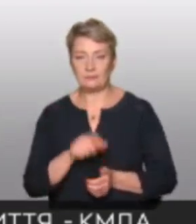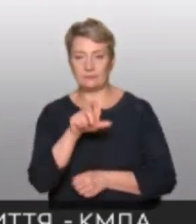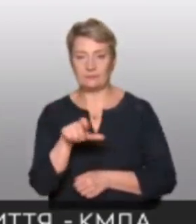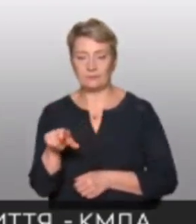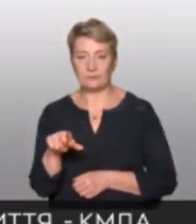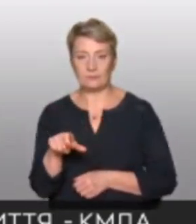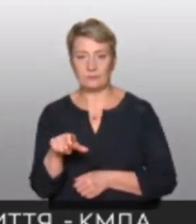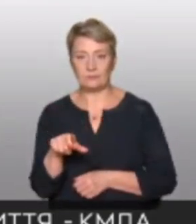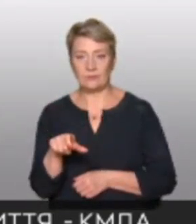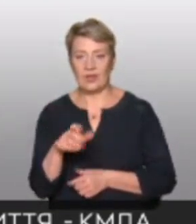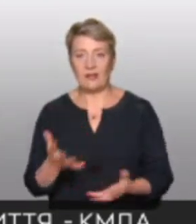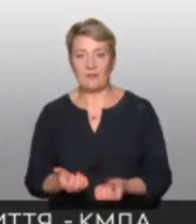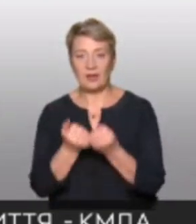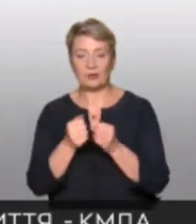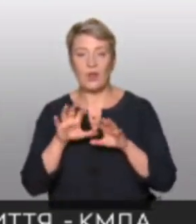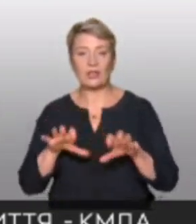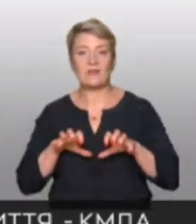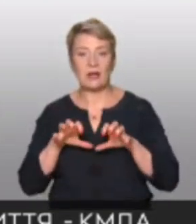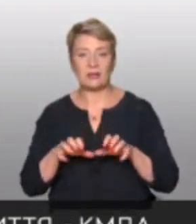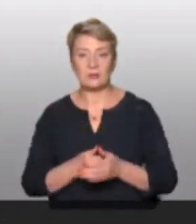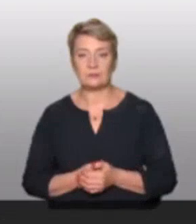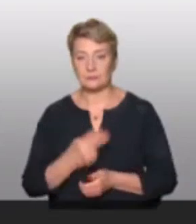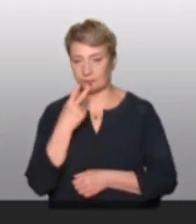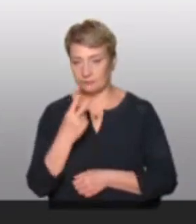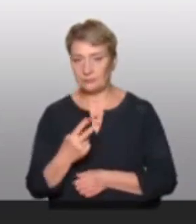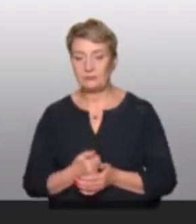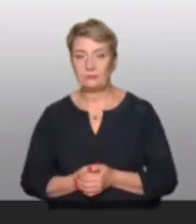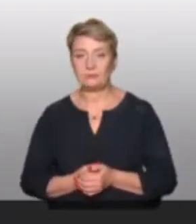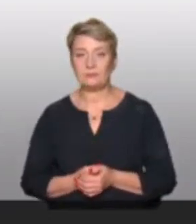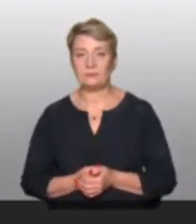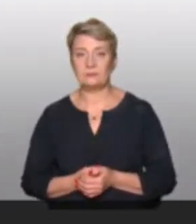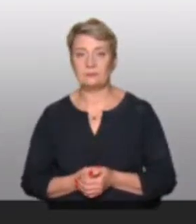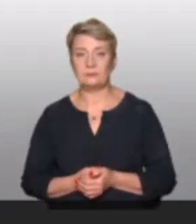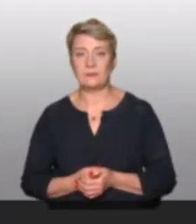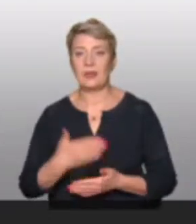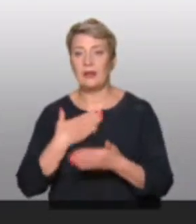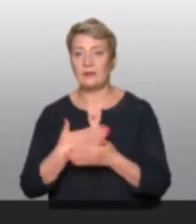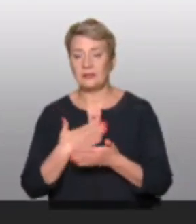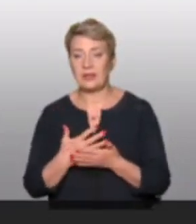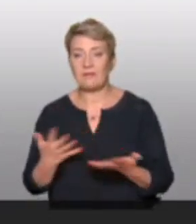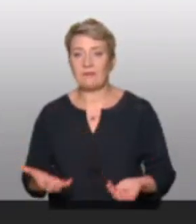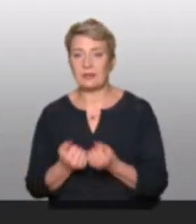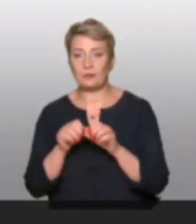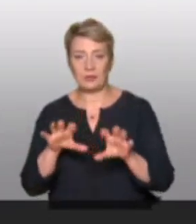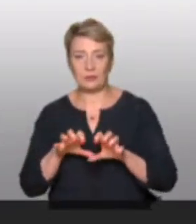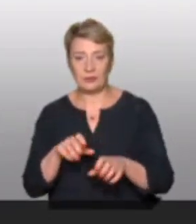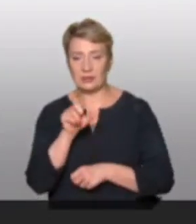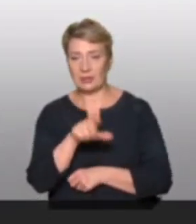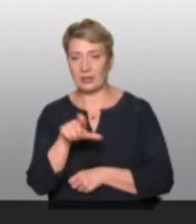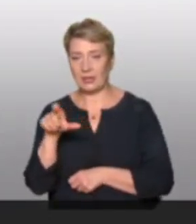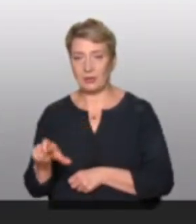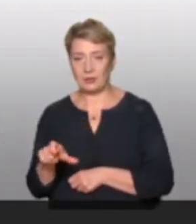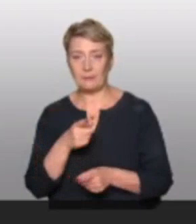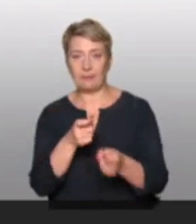врятували тваринку, ви бачите, ні? Так, ми бачимо. Ось волонтери врятували тварину. Люди врятують всіх, кого